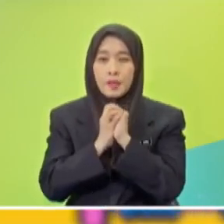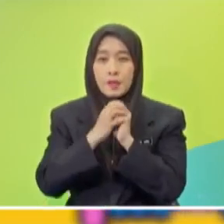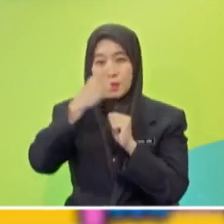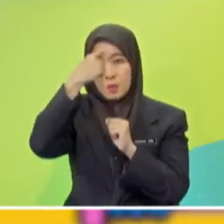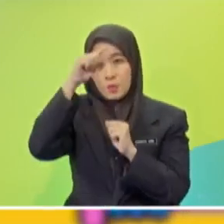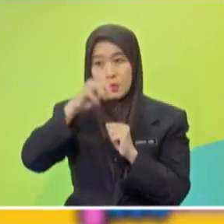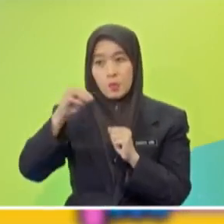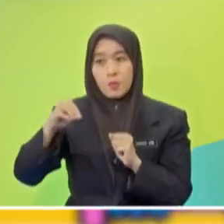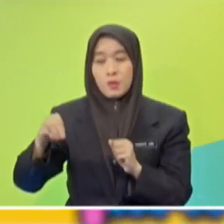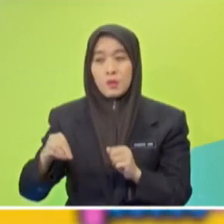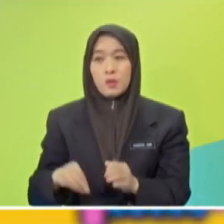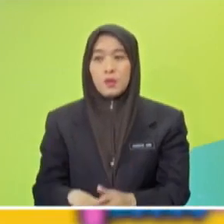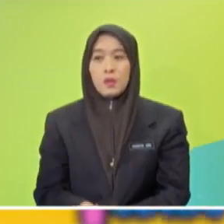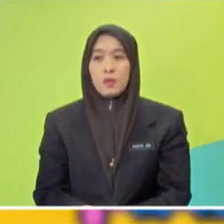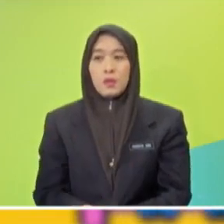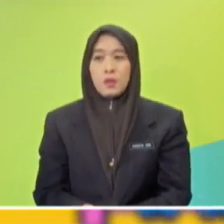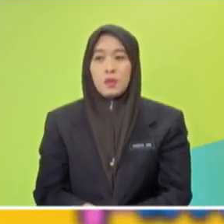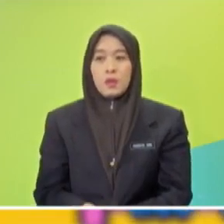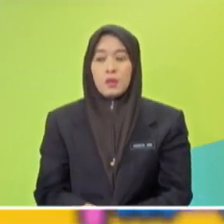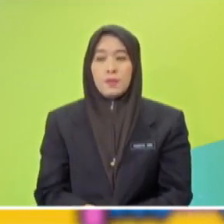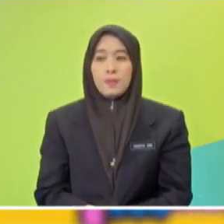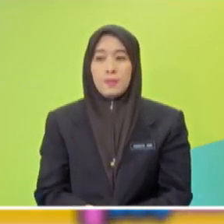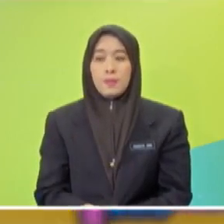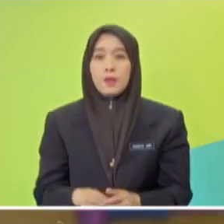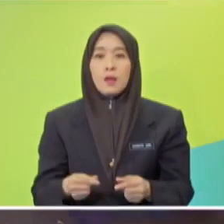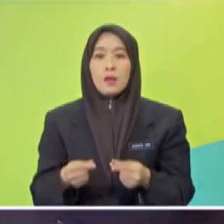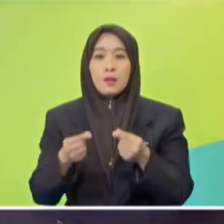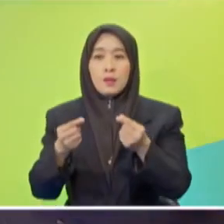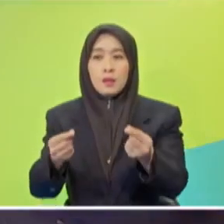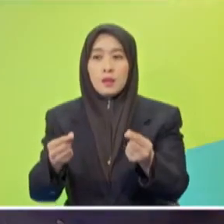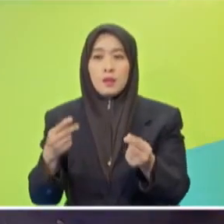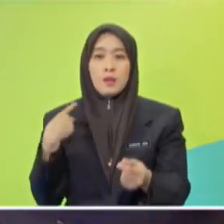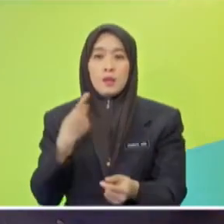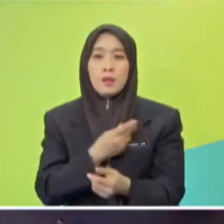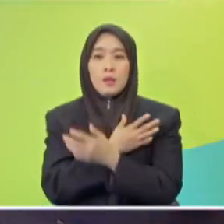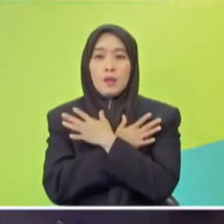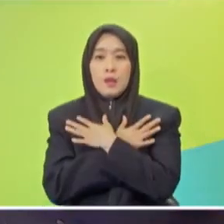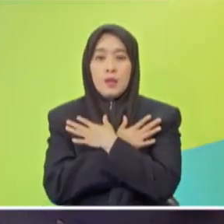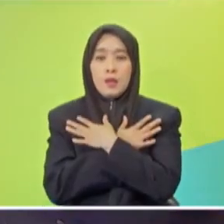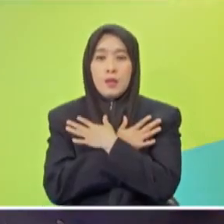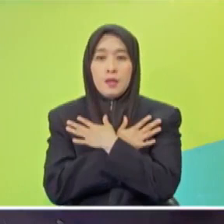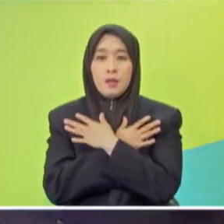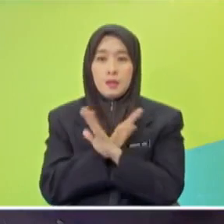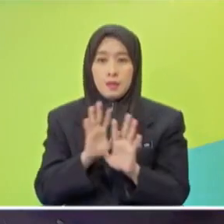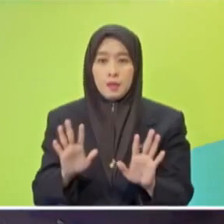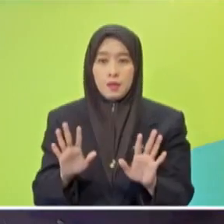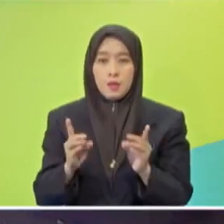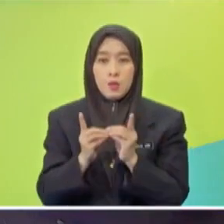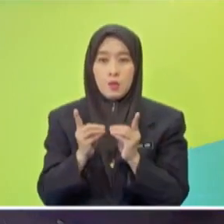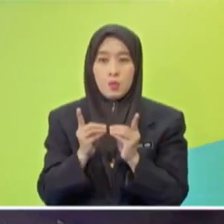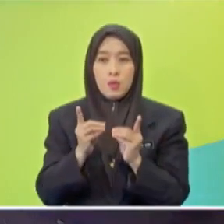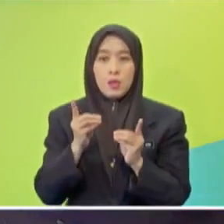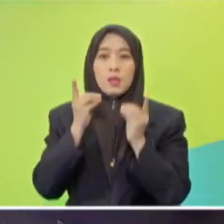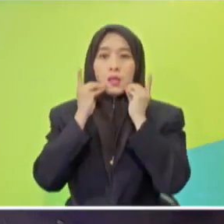Baiklah sementara ini semua kita lihat seketika jangan kemana-mana jemput lepas ini dididik